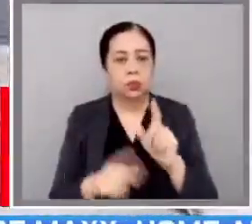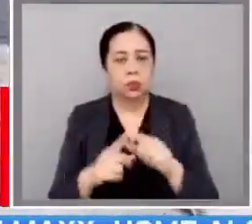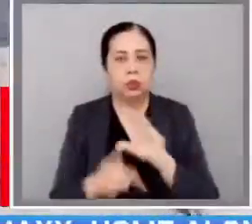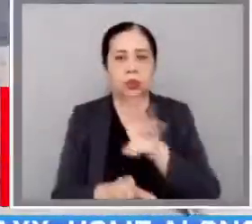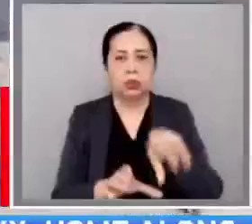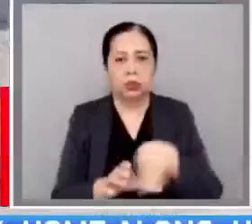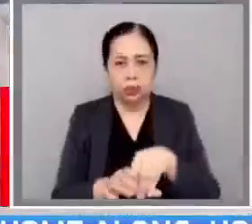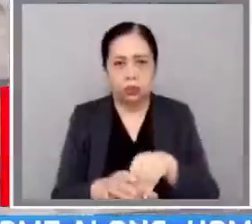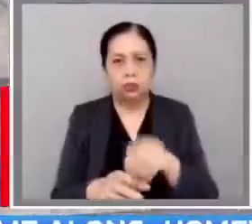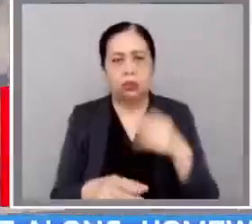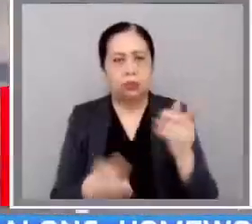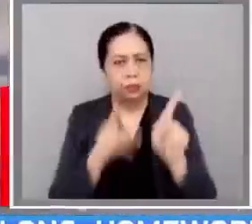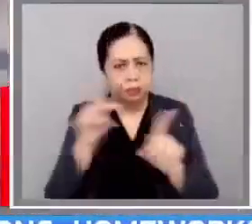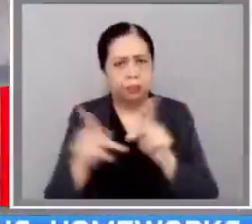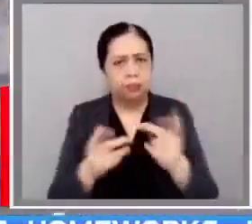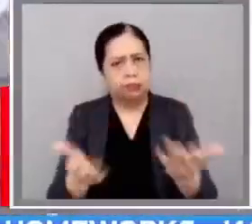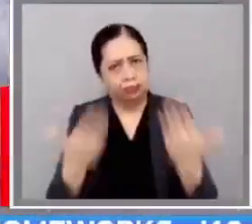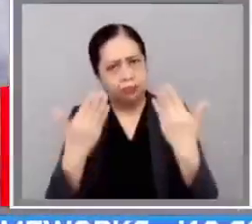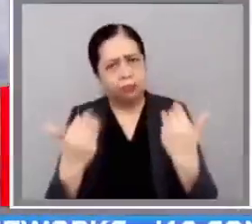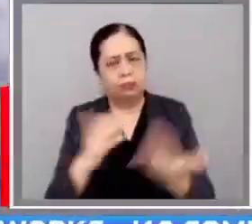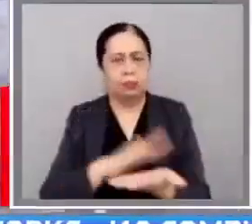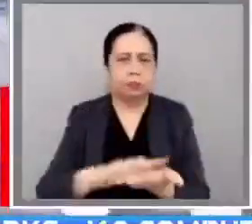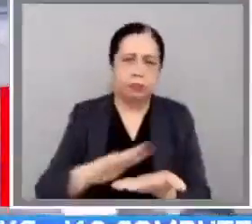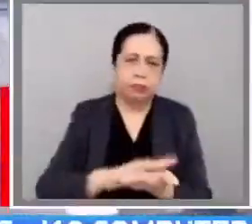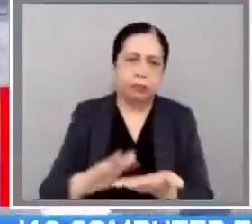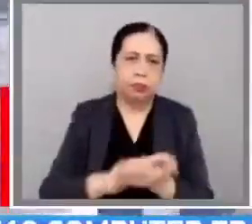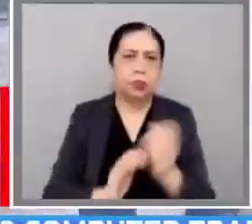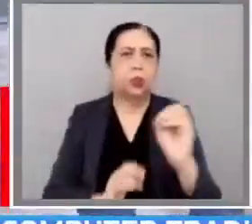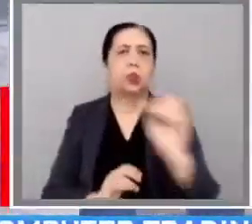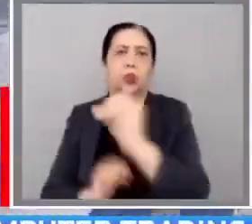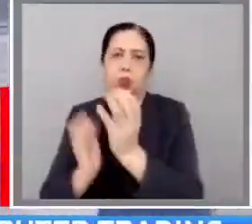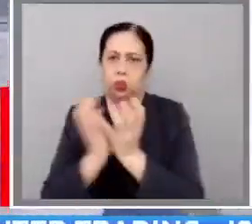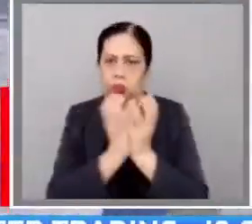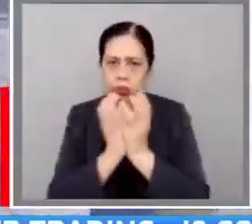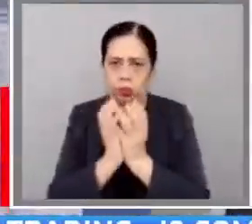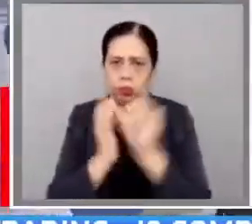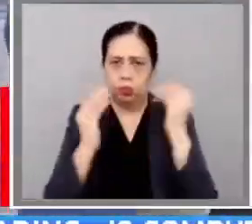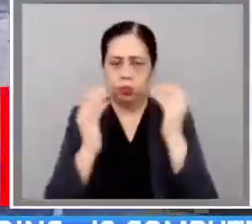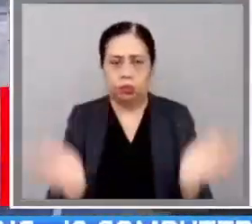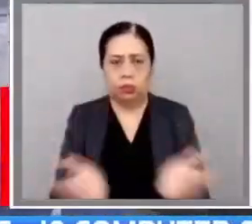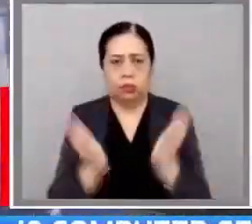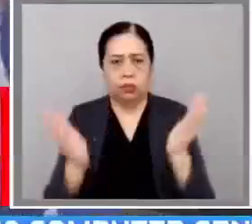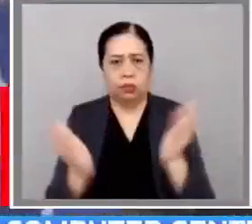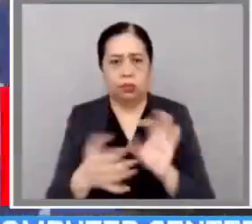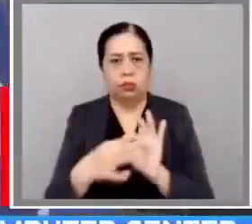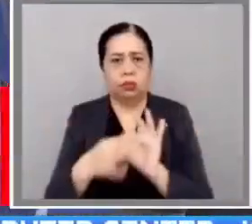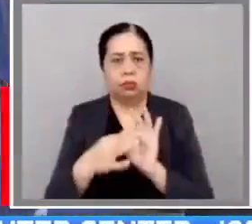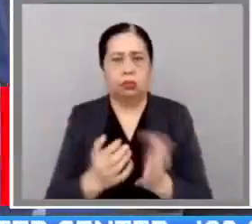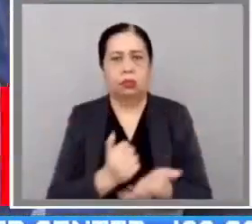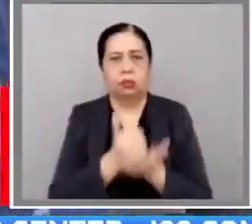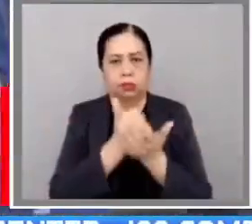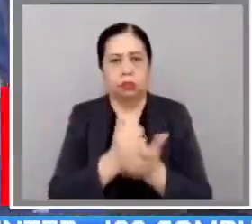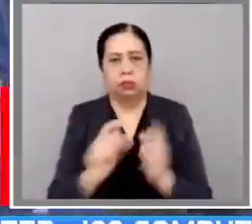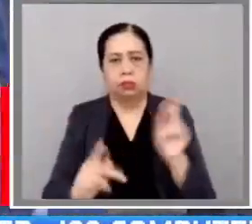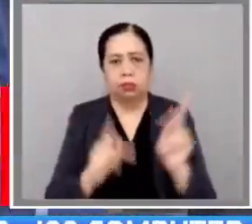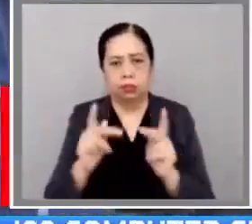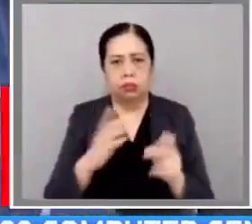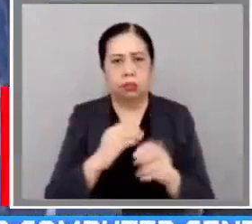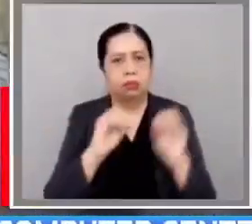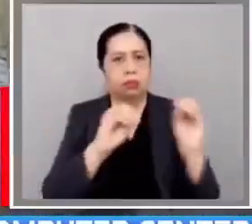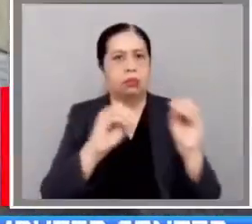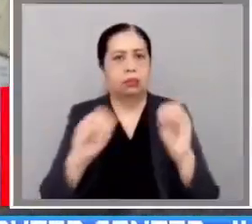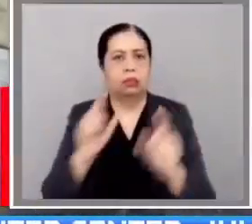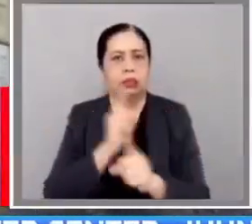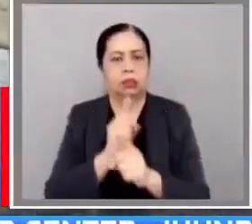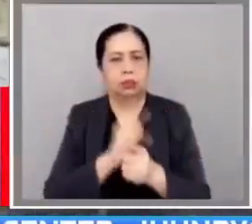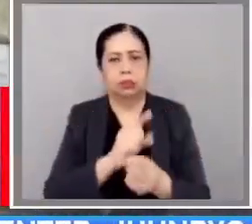taong bayan sa paglilinis ng komunidad. Target nilang hikayating makipagtulungan ang mga residente at turuan sa tamang